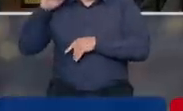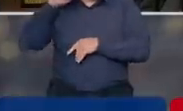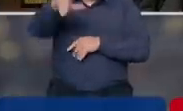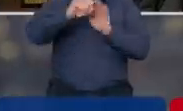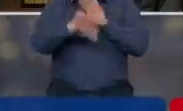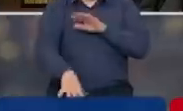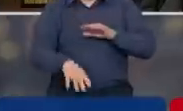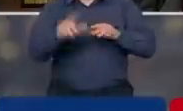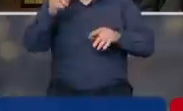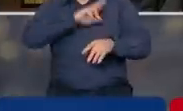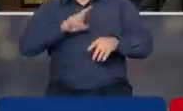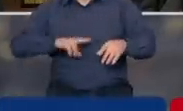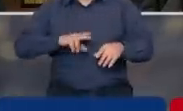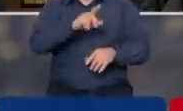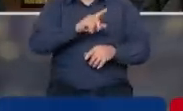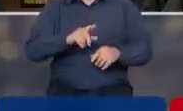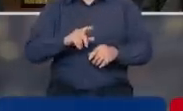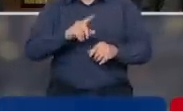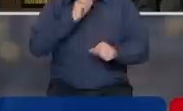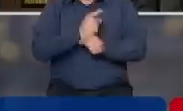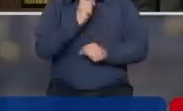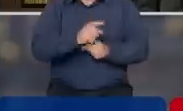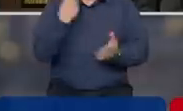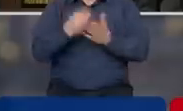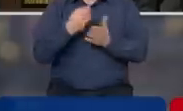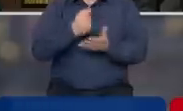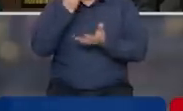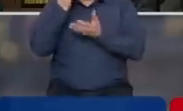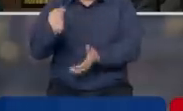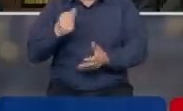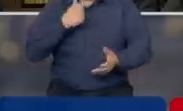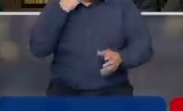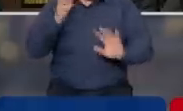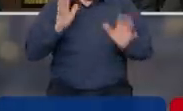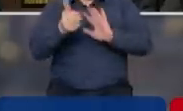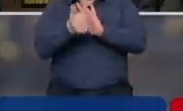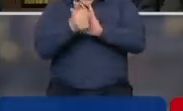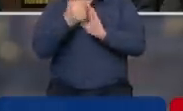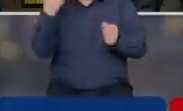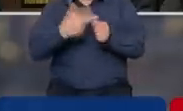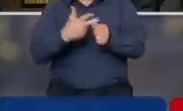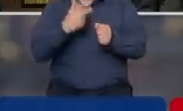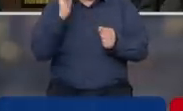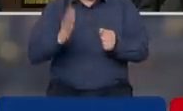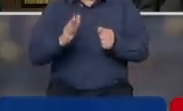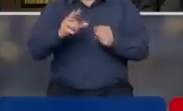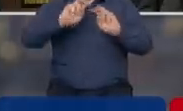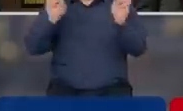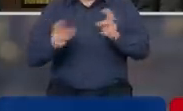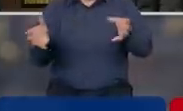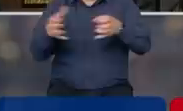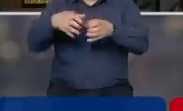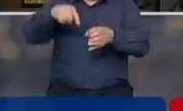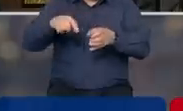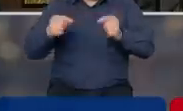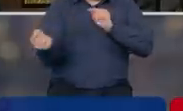zdecydował też o przekazaniu kolejnych środków mnie za około godzinę 16 30 mamy też takie zestawy posiedzenie